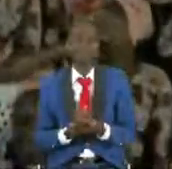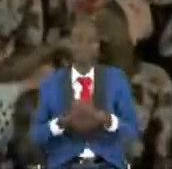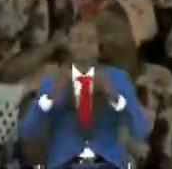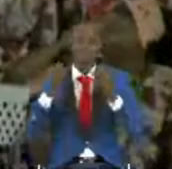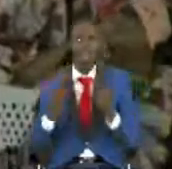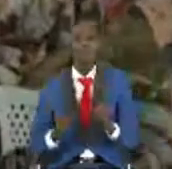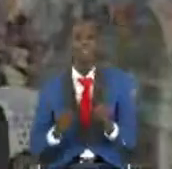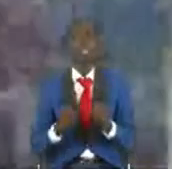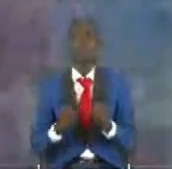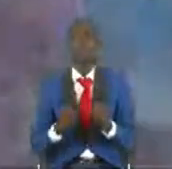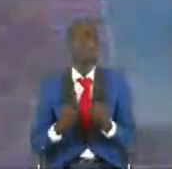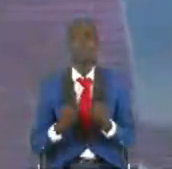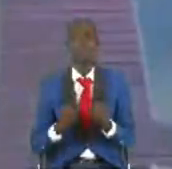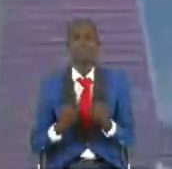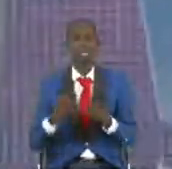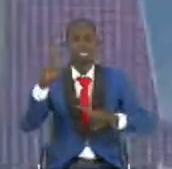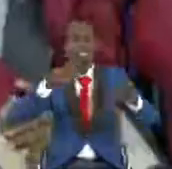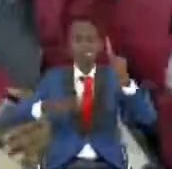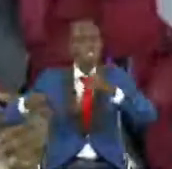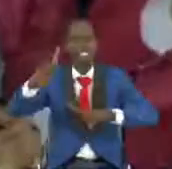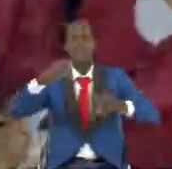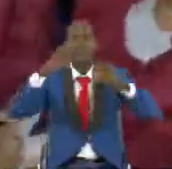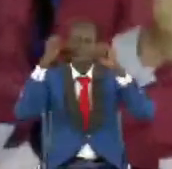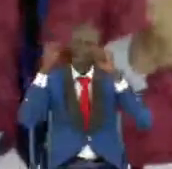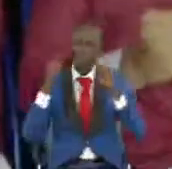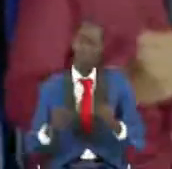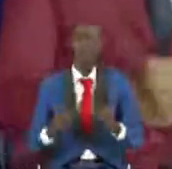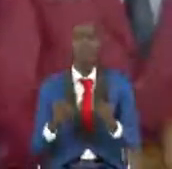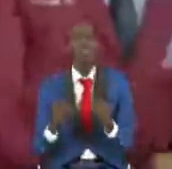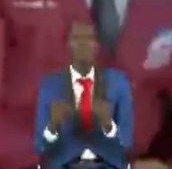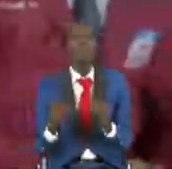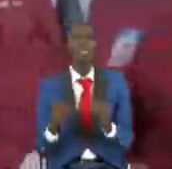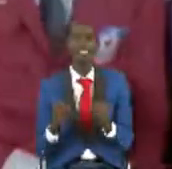La puissance. Quelqu'un crie puissance.